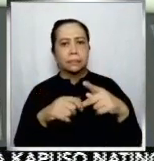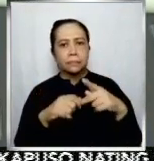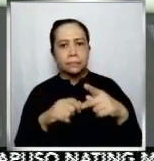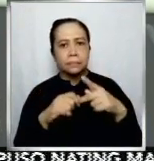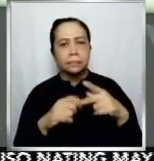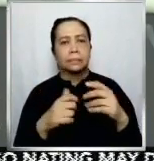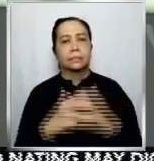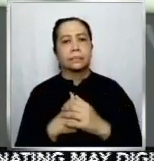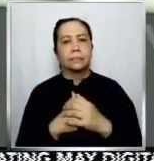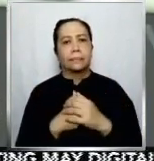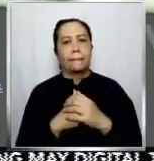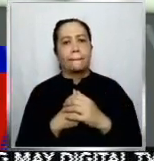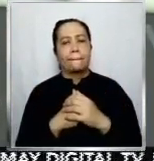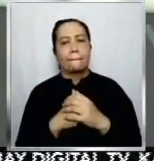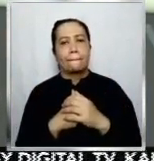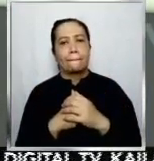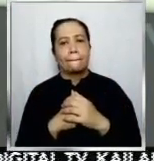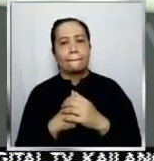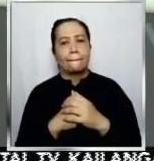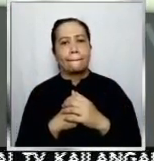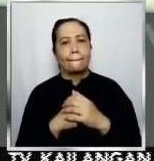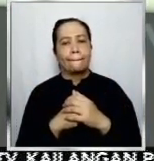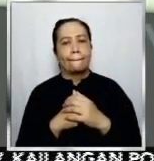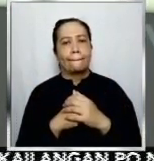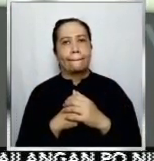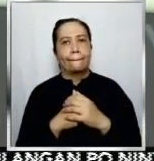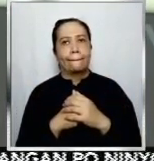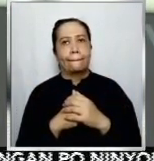Ivan, bukas naman ay magsisimula na nga ang bumiyahe ang mga